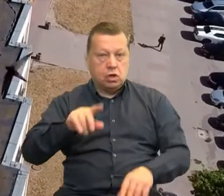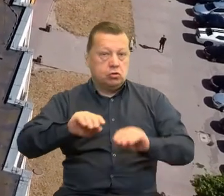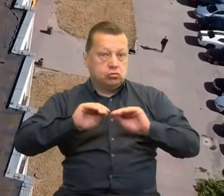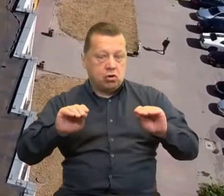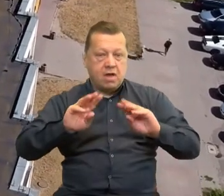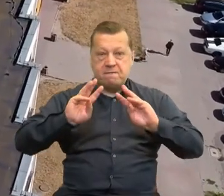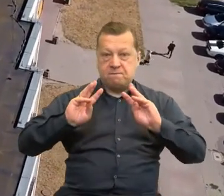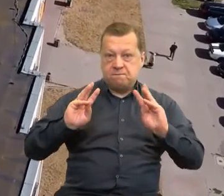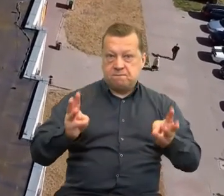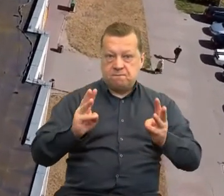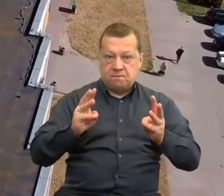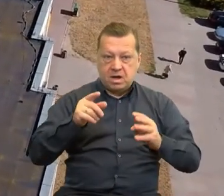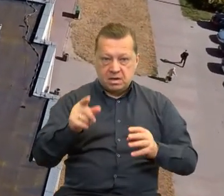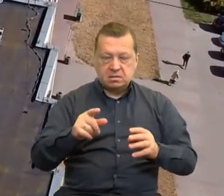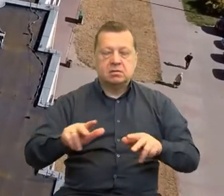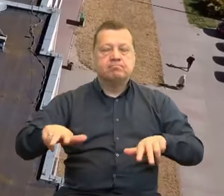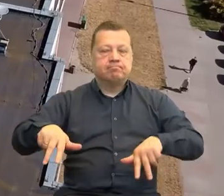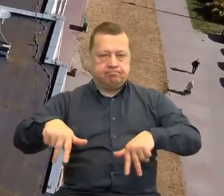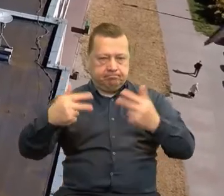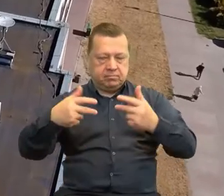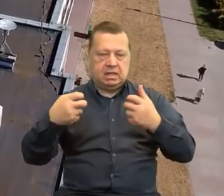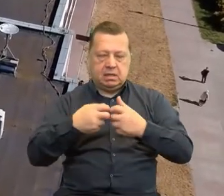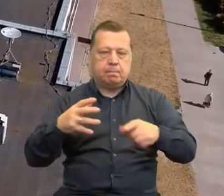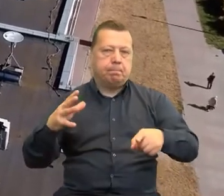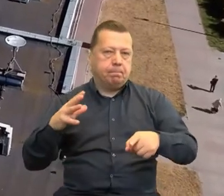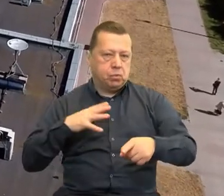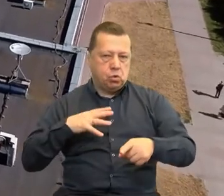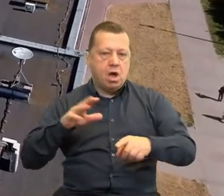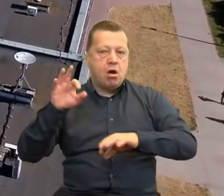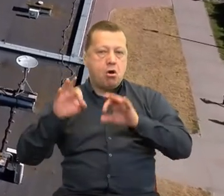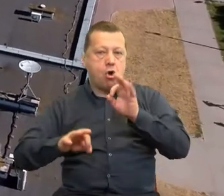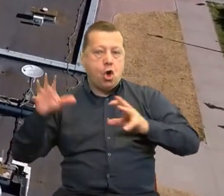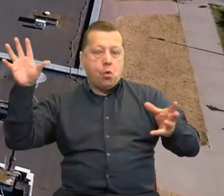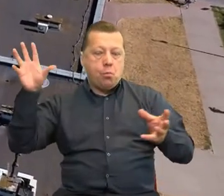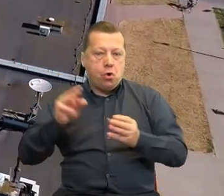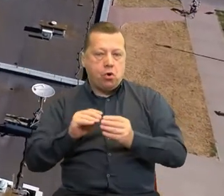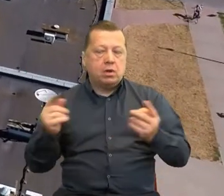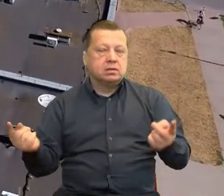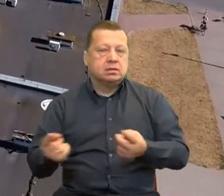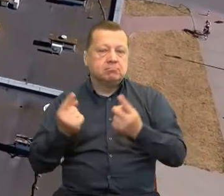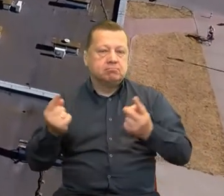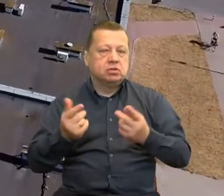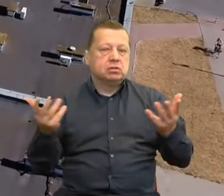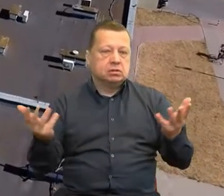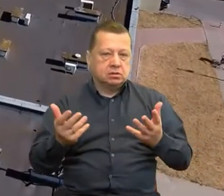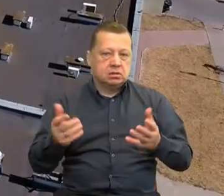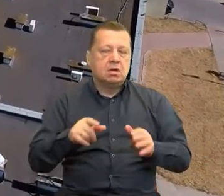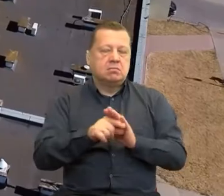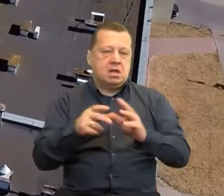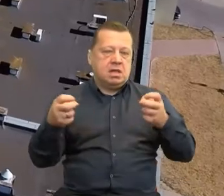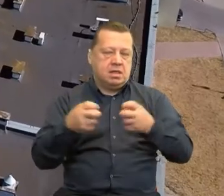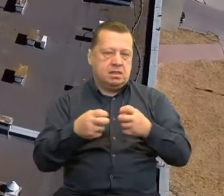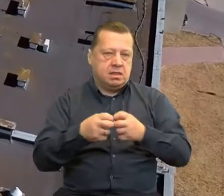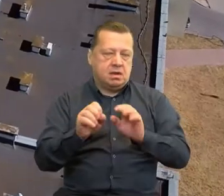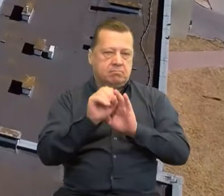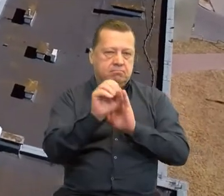warsztaty również przydały formę zdalną, a konferencja podsumowująca i działania promocyjne przeniosły się do internetu z wykorzystaniem